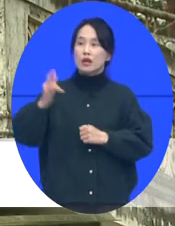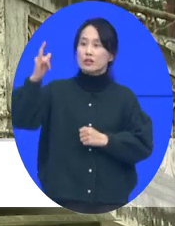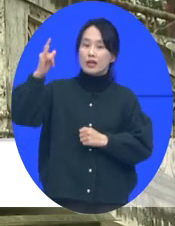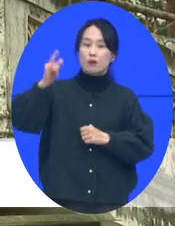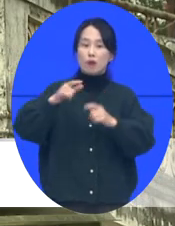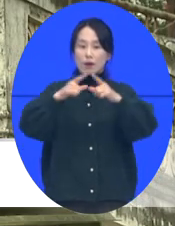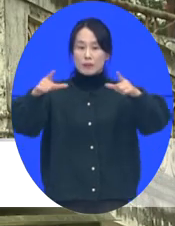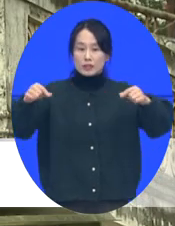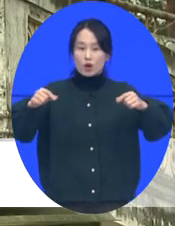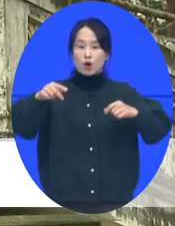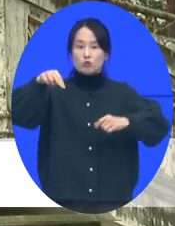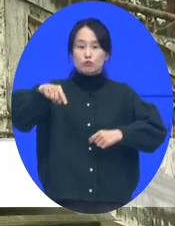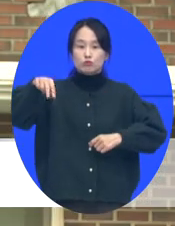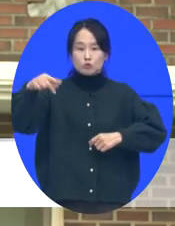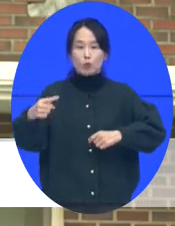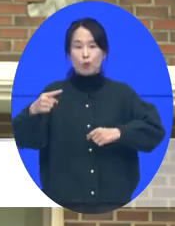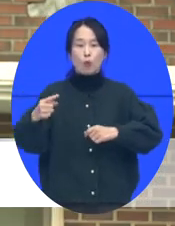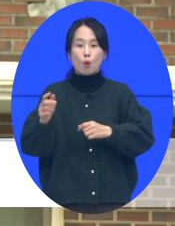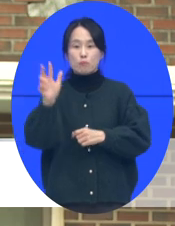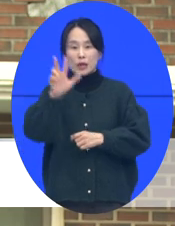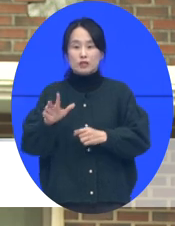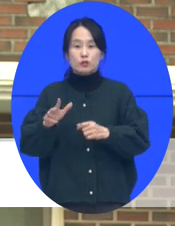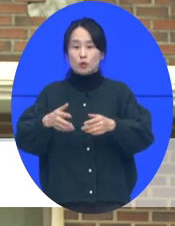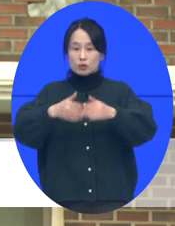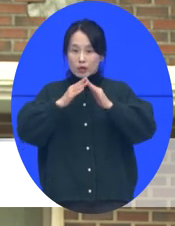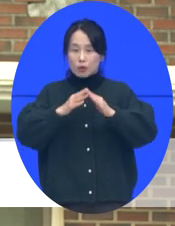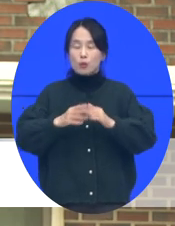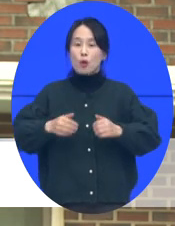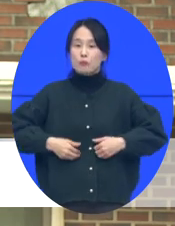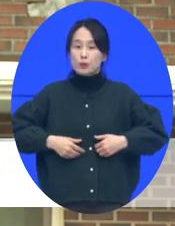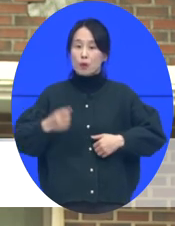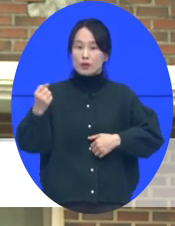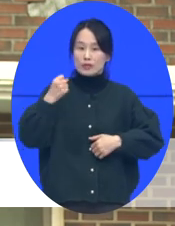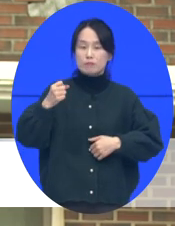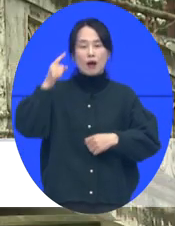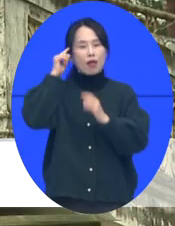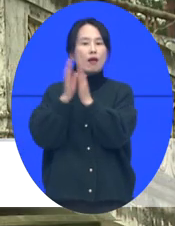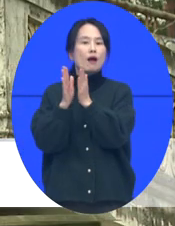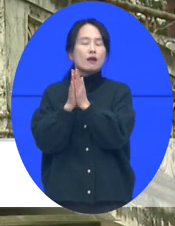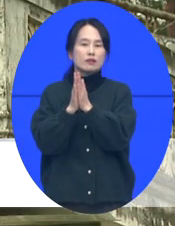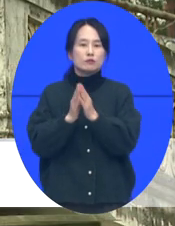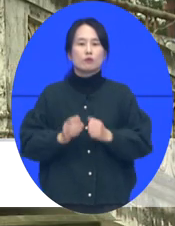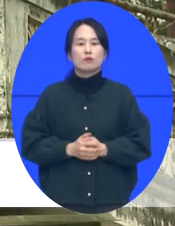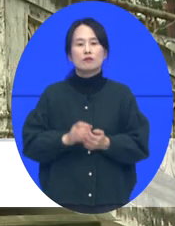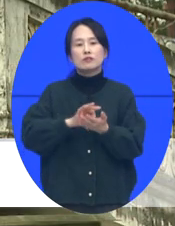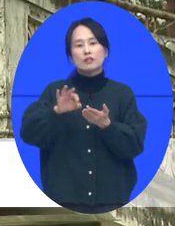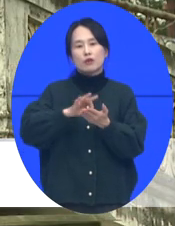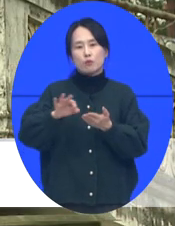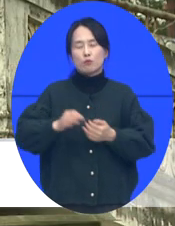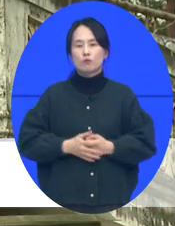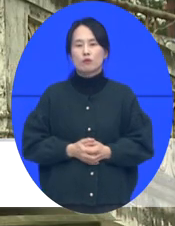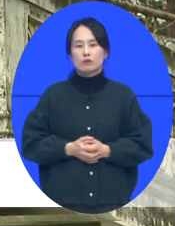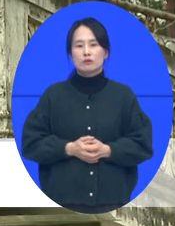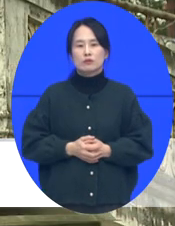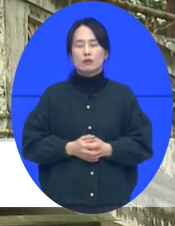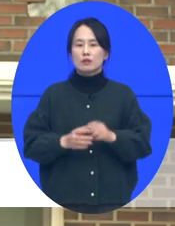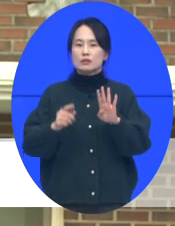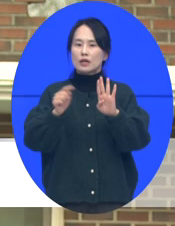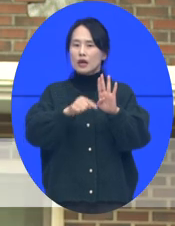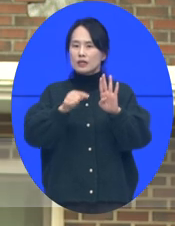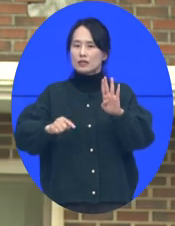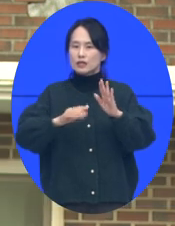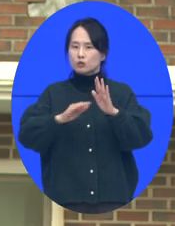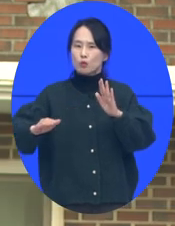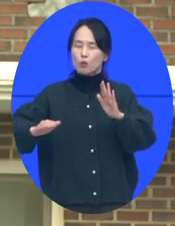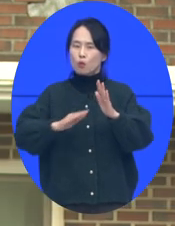태양광 패널이나 수소연료 전지 발전소를 설치해 필요한 에너지를 자체적으로 확보할 계획. 42메가와트 규모인데 4인 가구로